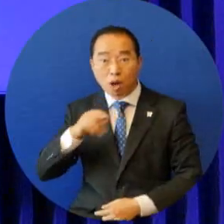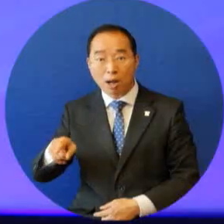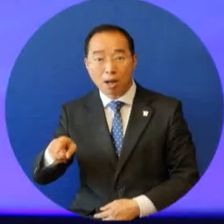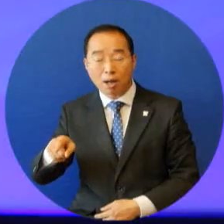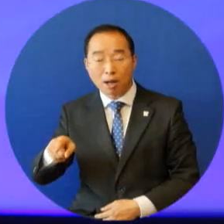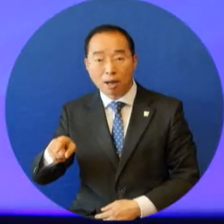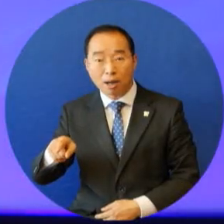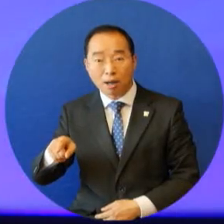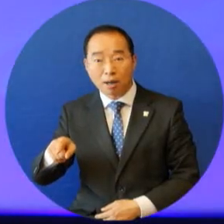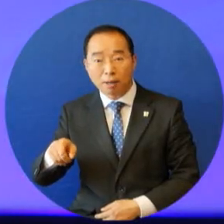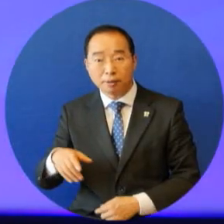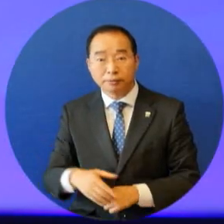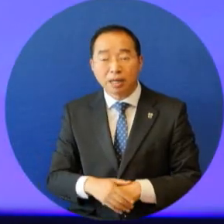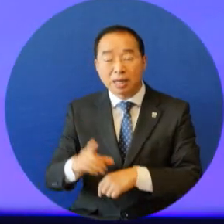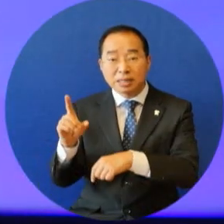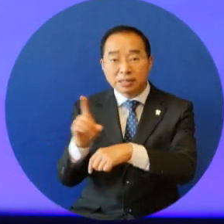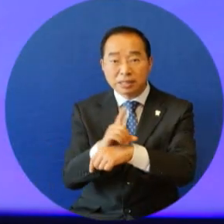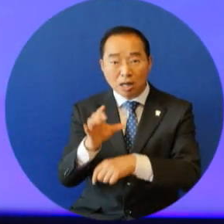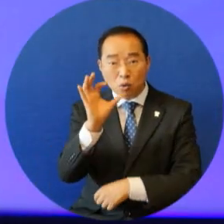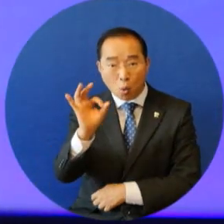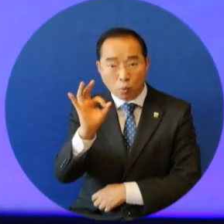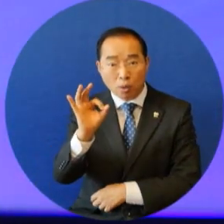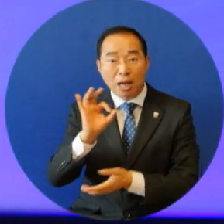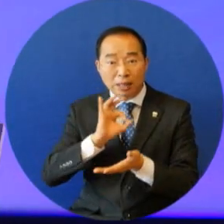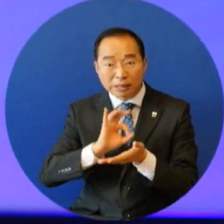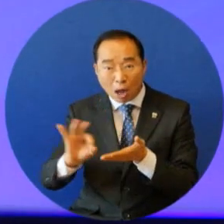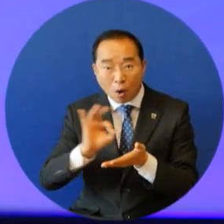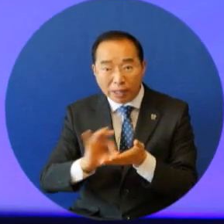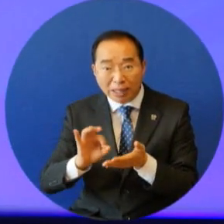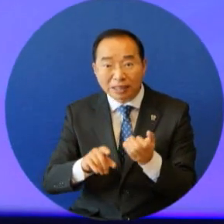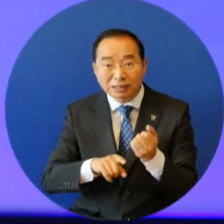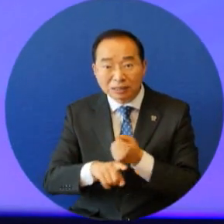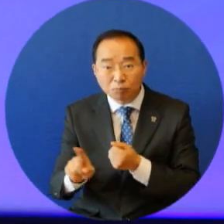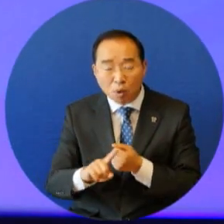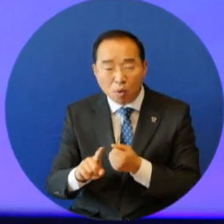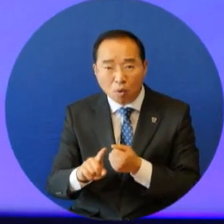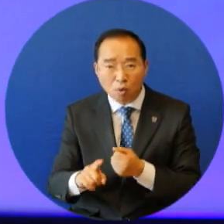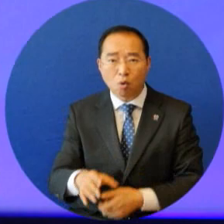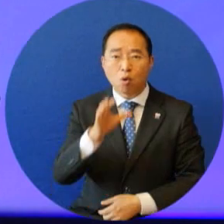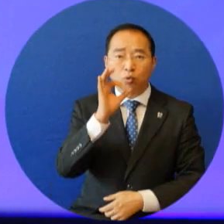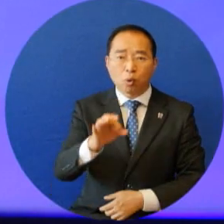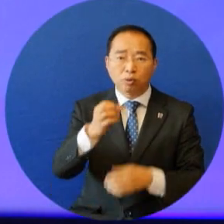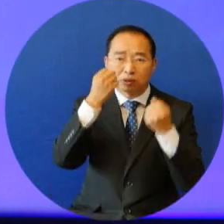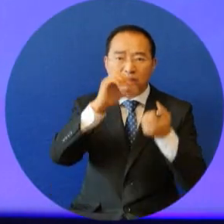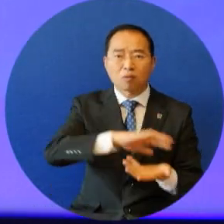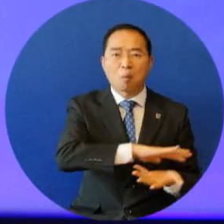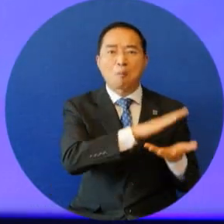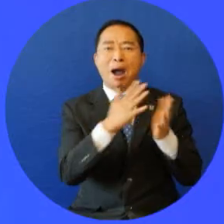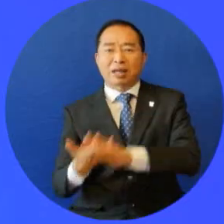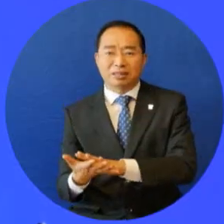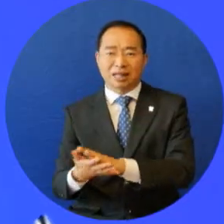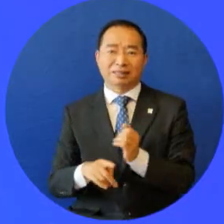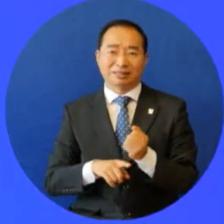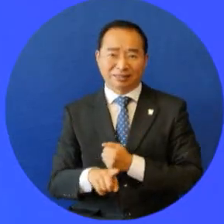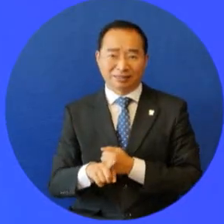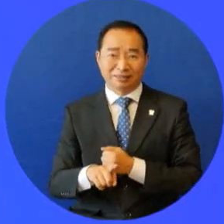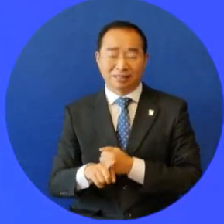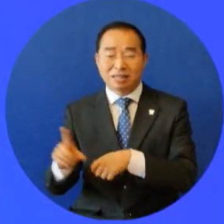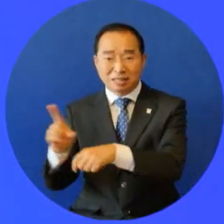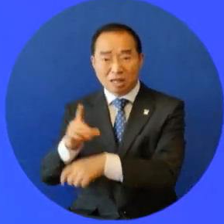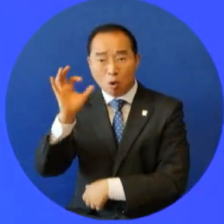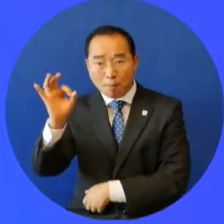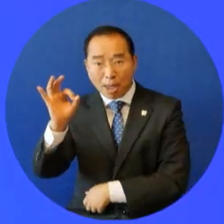저렴해. 디지털 화폐가 사용된다는 건 이건 사실은 화폐 개혁을 의미합니다. 디지털